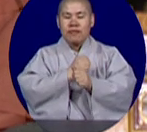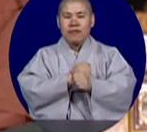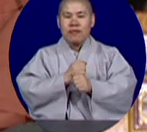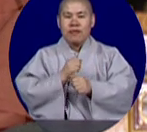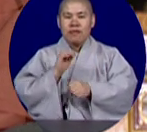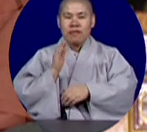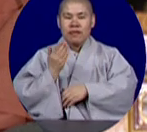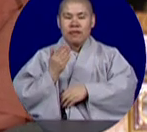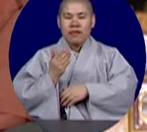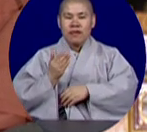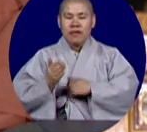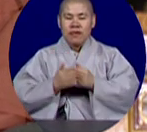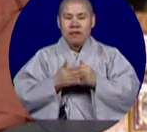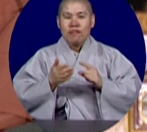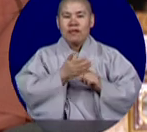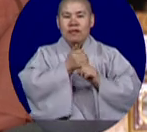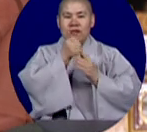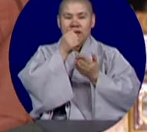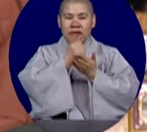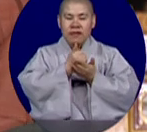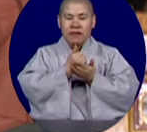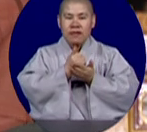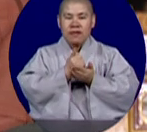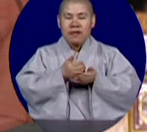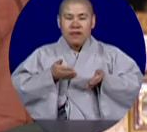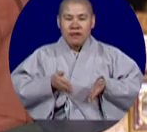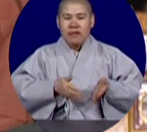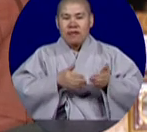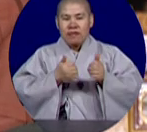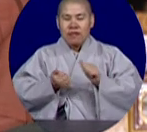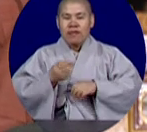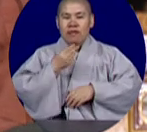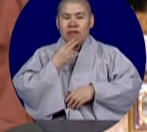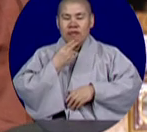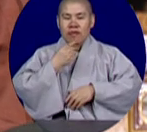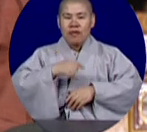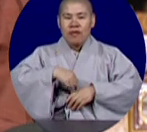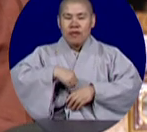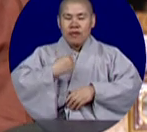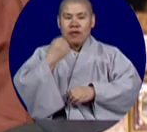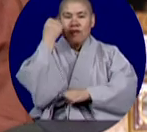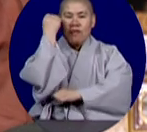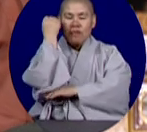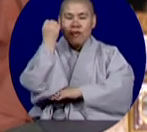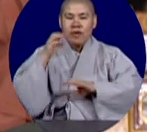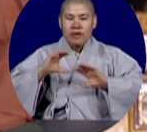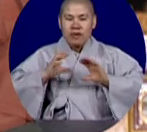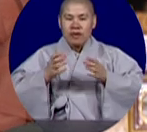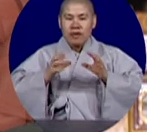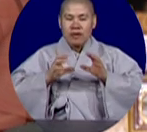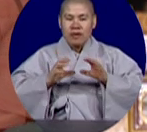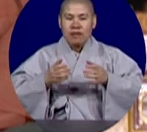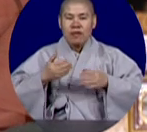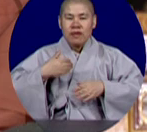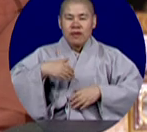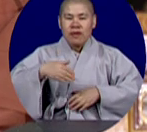그래서 부처님은 생사 없는 자기 본래의 세계로 돌아가셨는데 어떤 방법으로